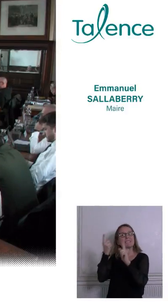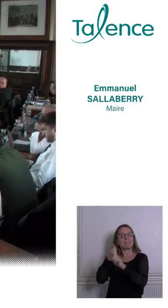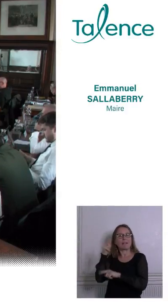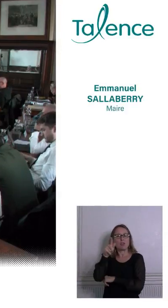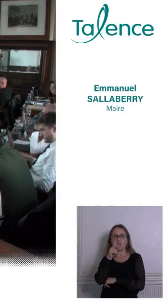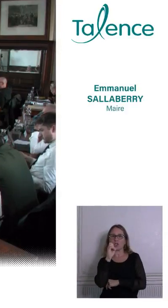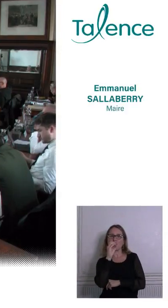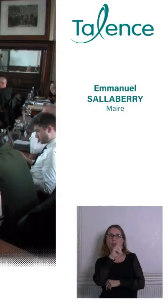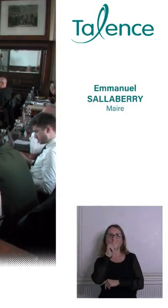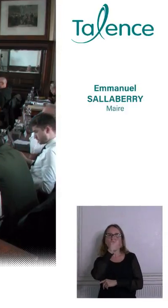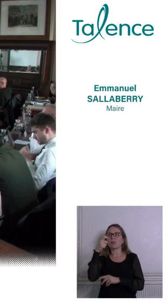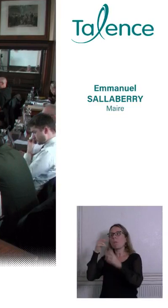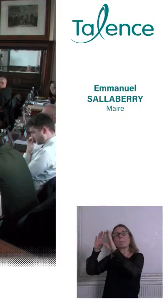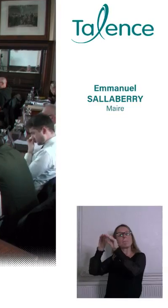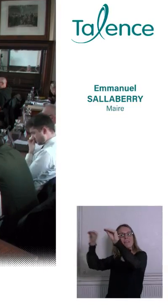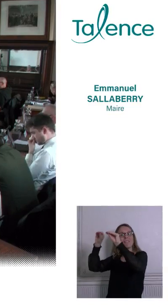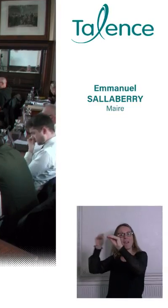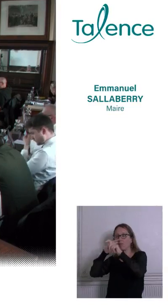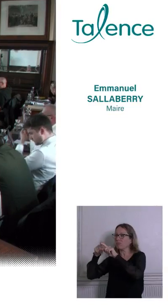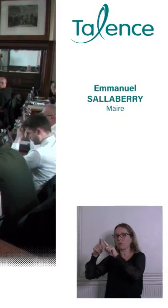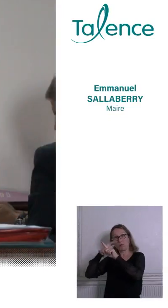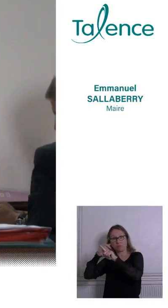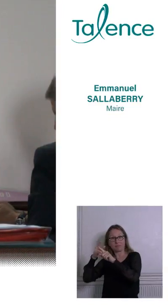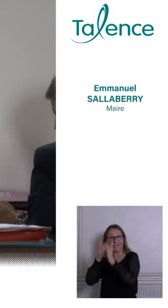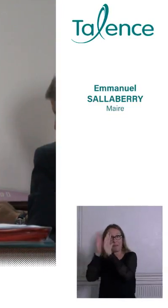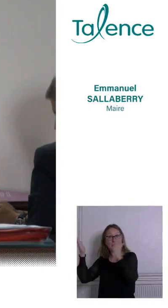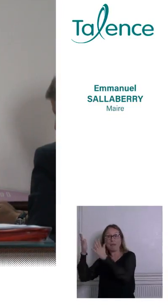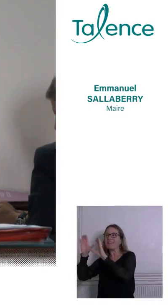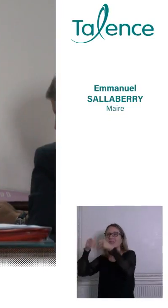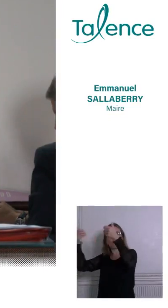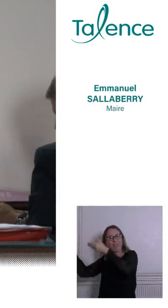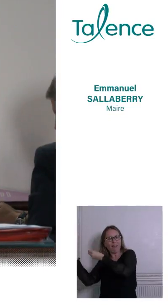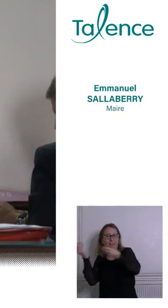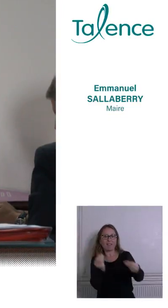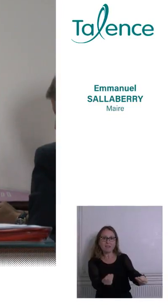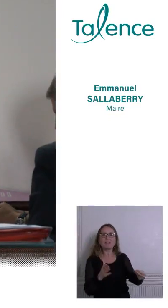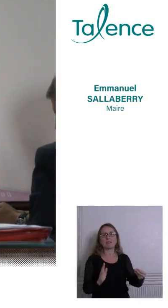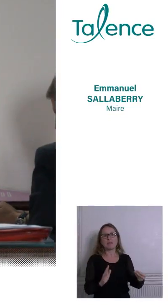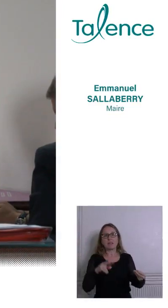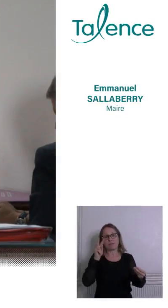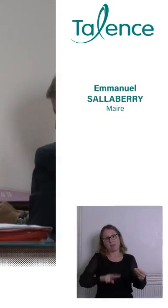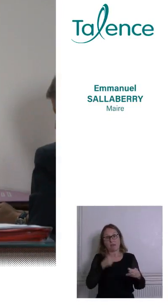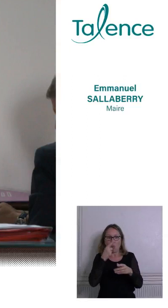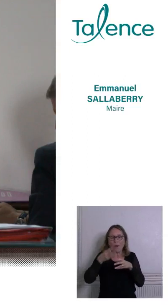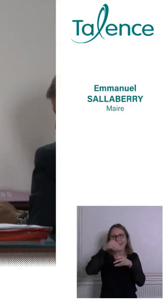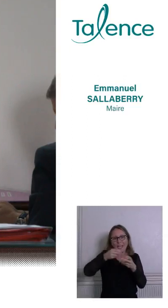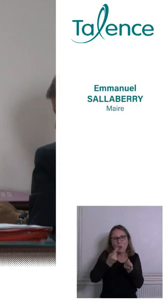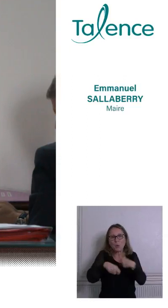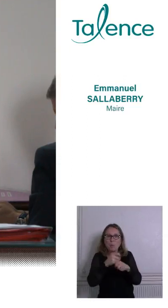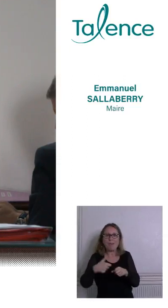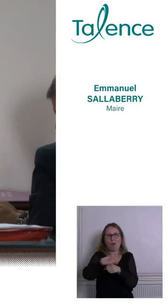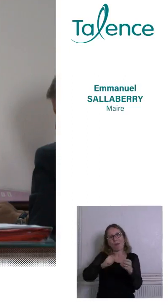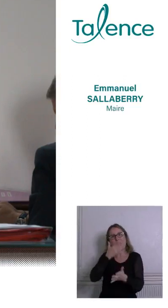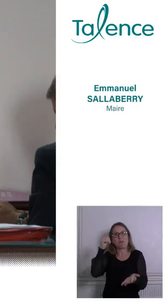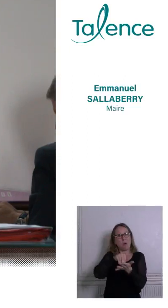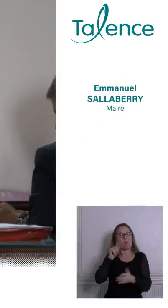ces températures cibles sont déjà appliquées dans les bâtiments. Alors évidemment, il y a des choses qui vont être regardées installation